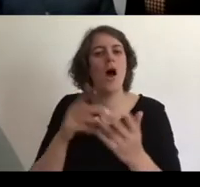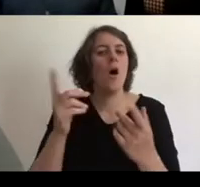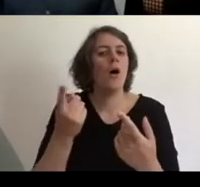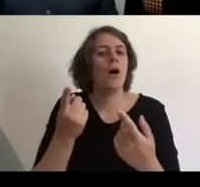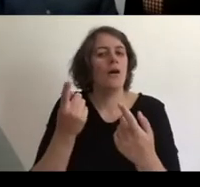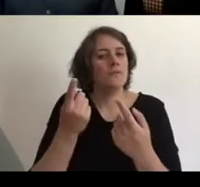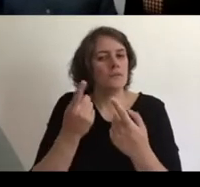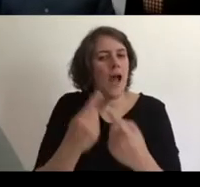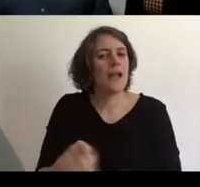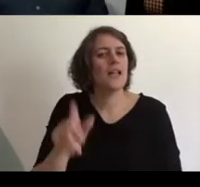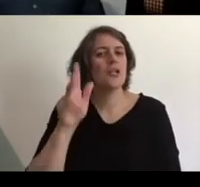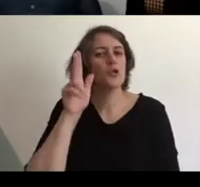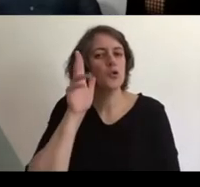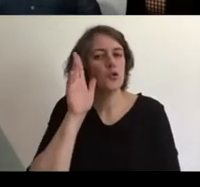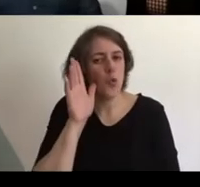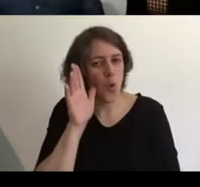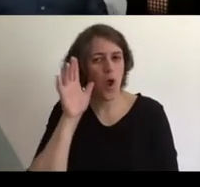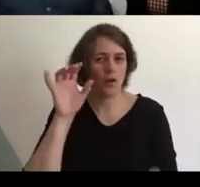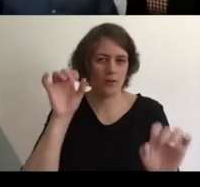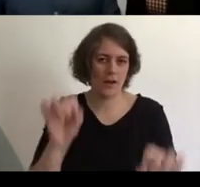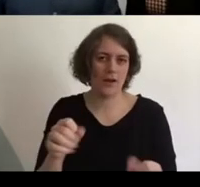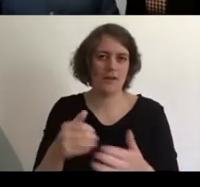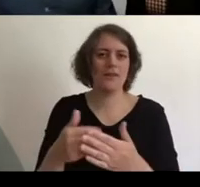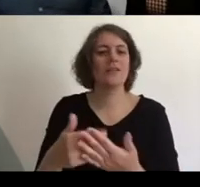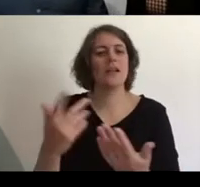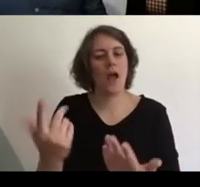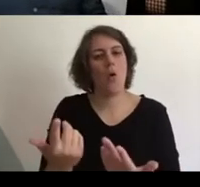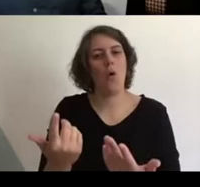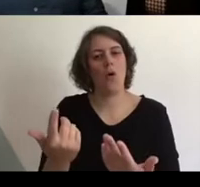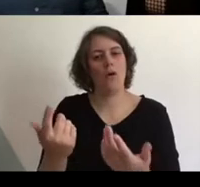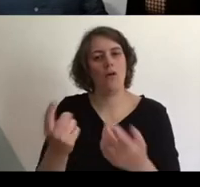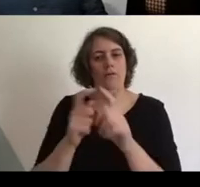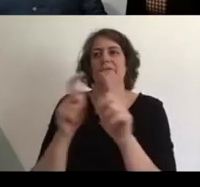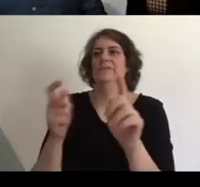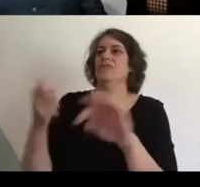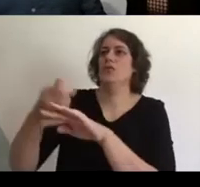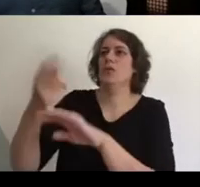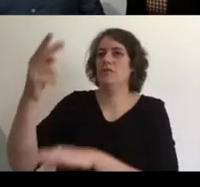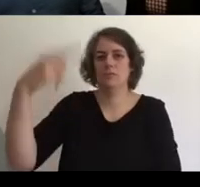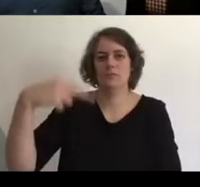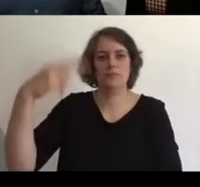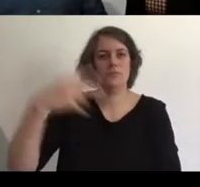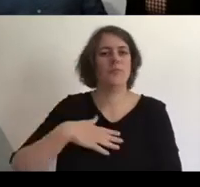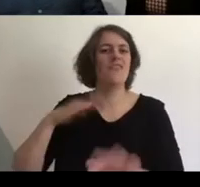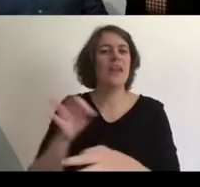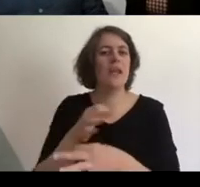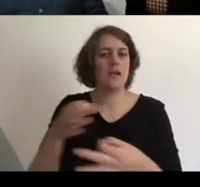da tatsächlich nach den Fähigkeiten zu gehen und die Behinderung in dem Fall als Chance zu sehen.